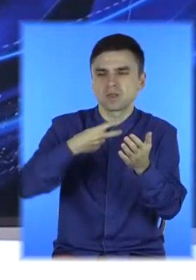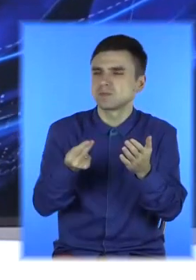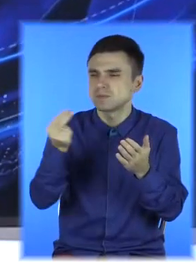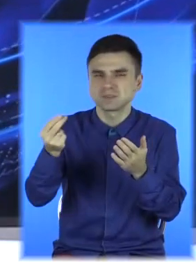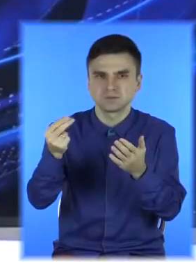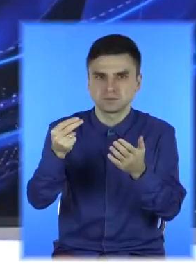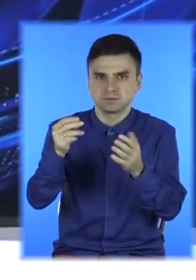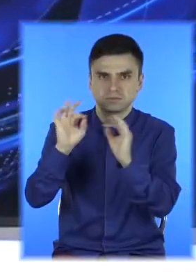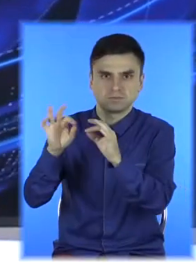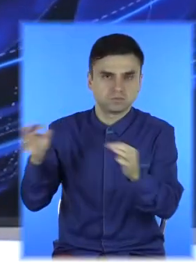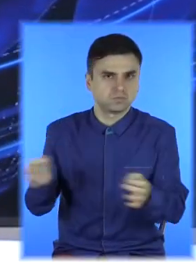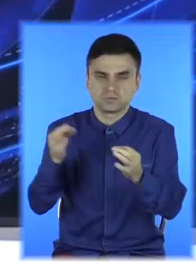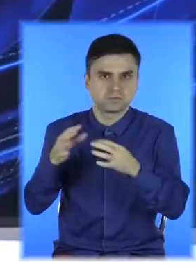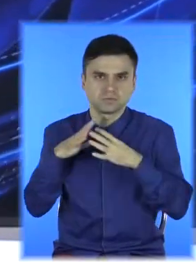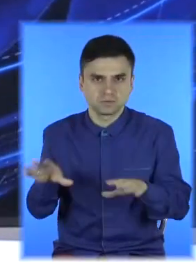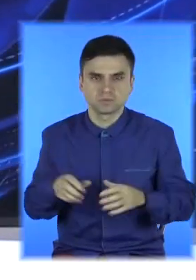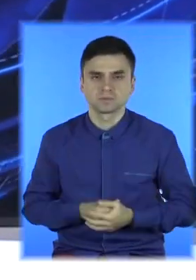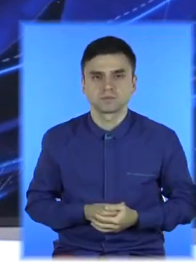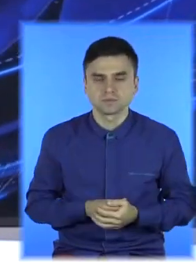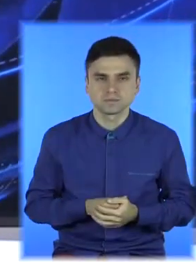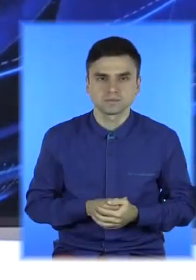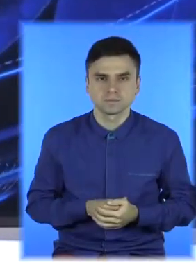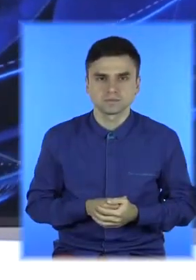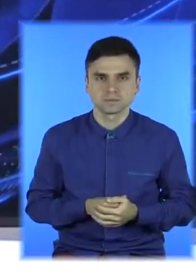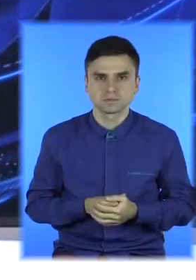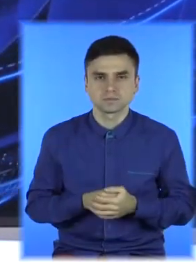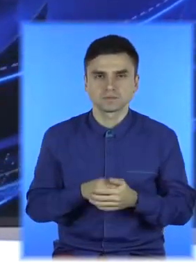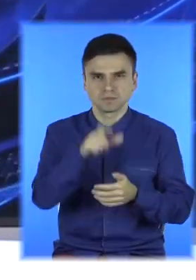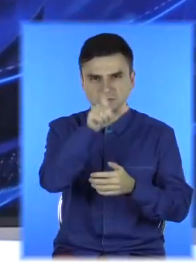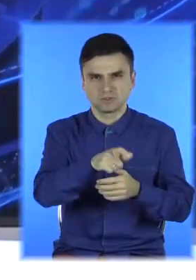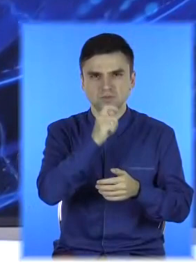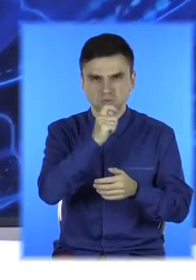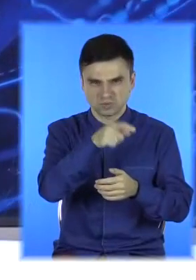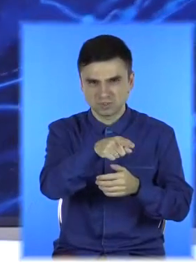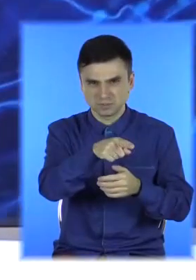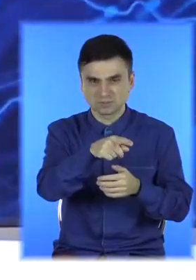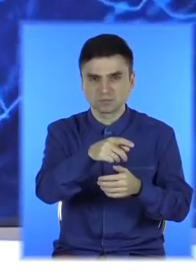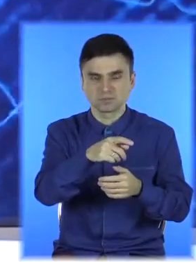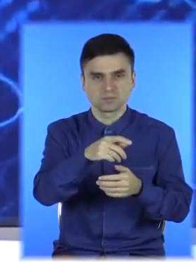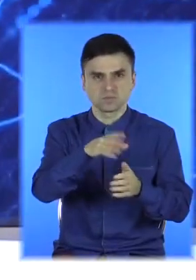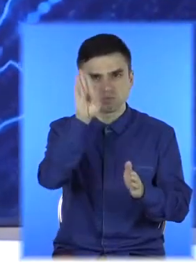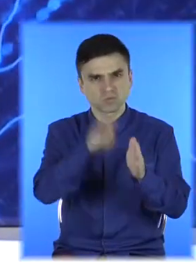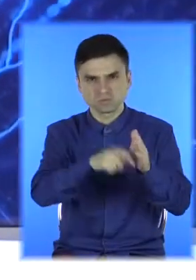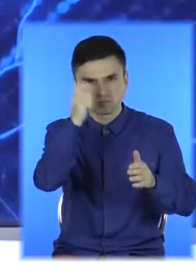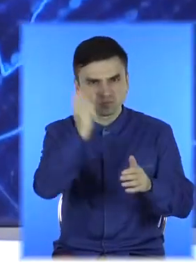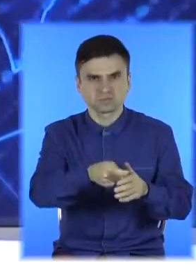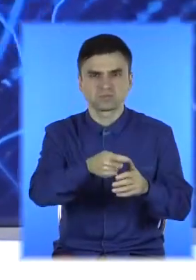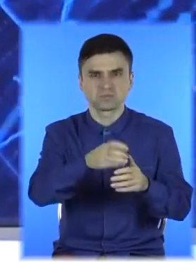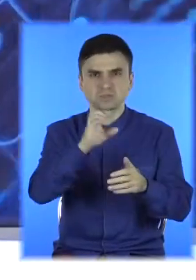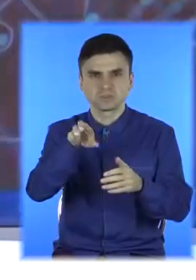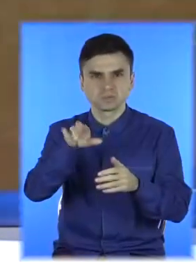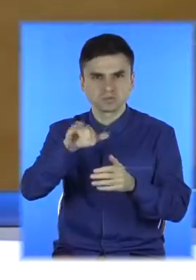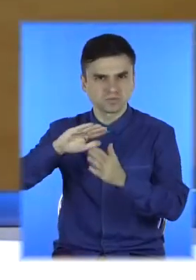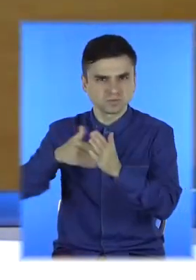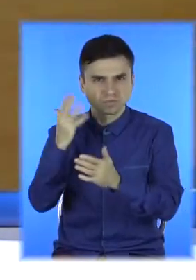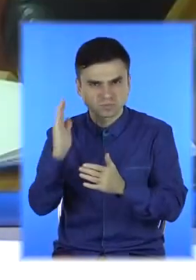Погрожував журналісту проблемами з СБУ. Про це повідомив свідок у справі побиття працівника одного з місцевих ЗМІ. 5 жовтня у